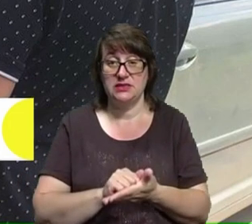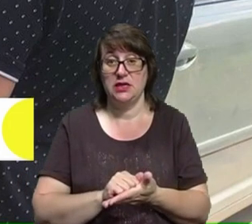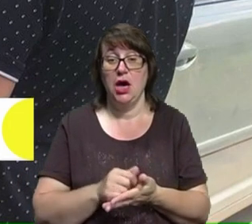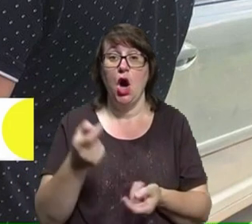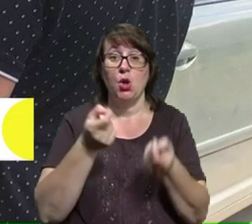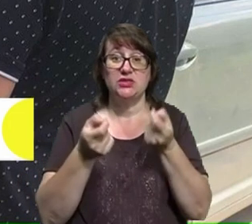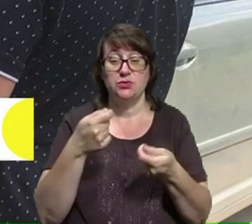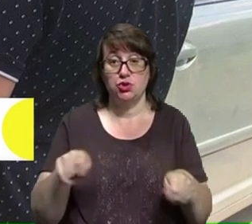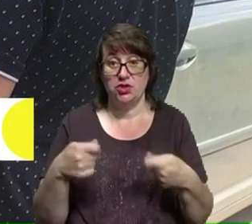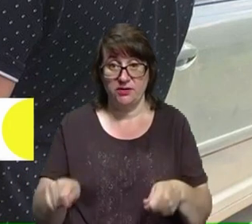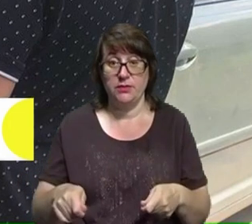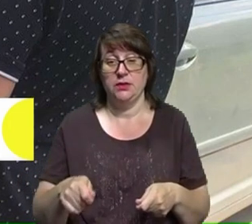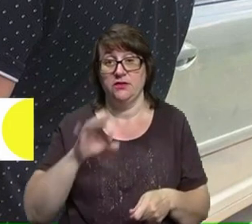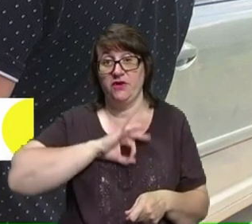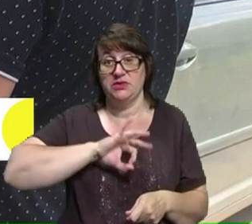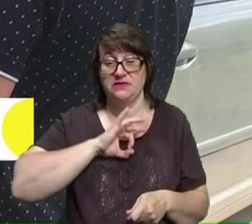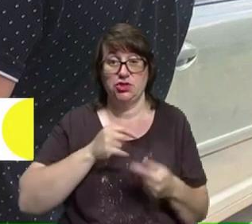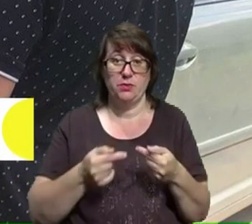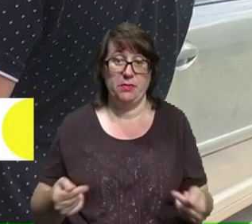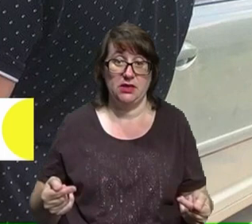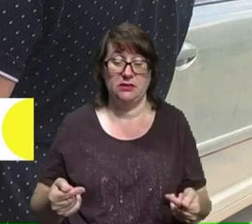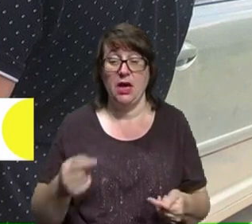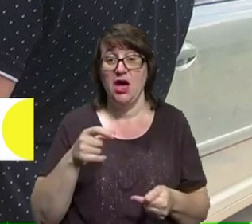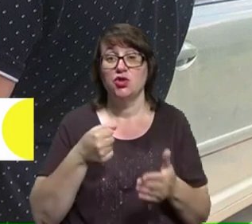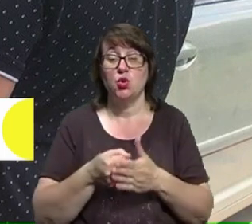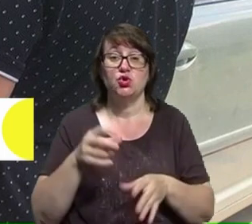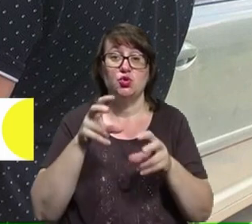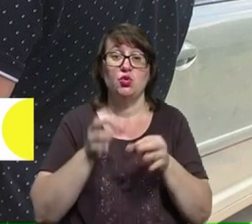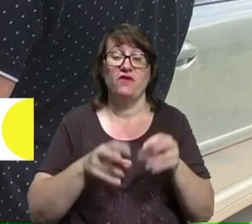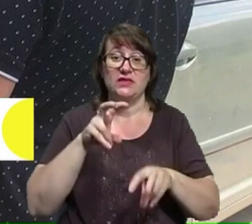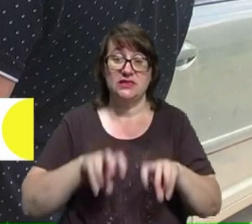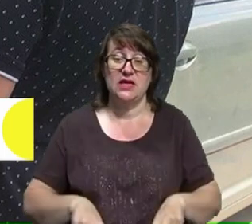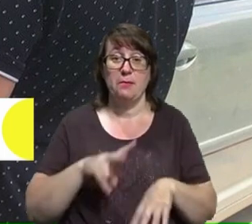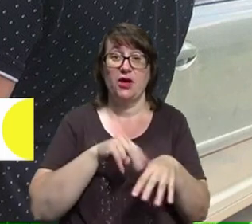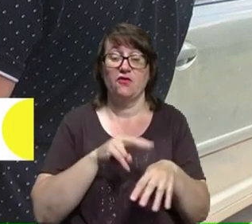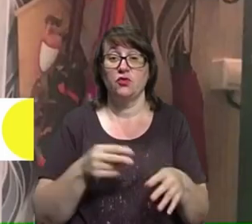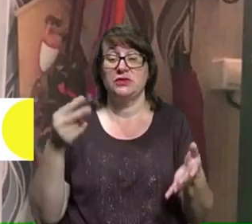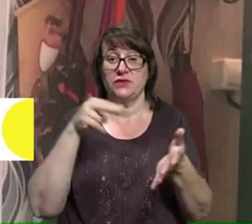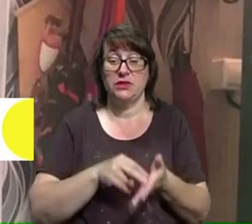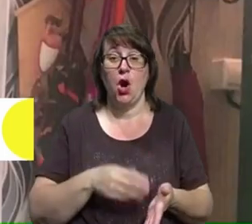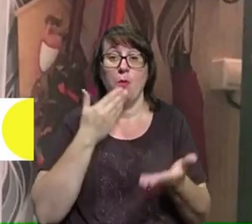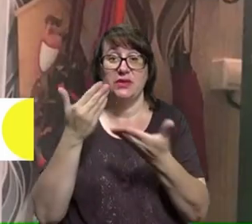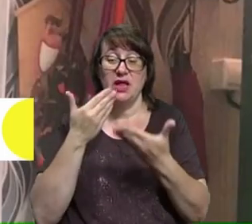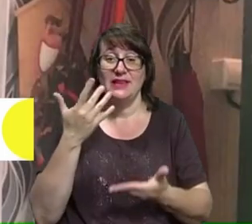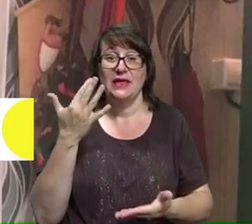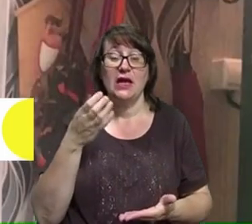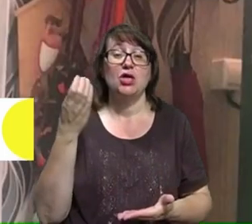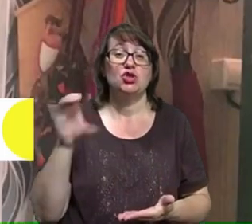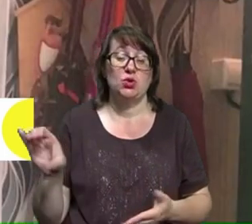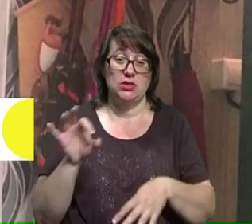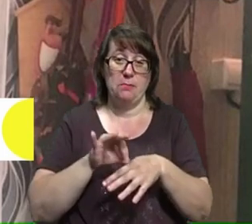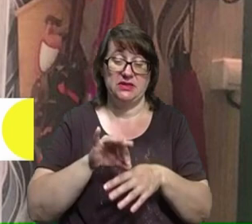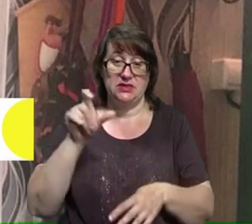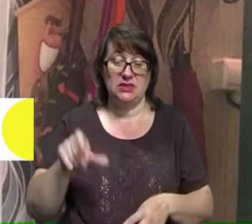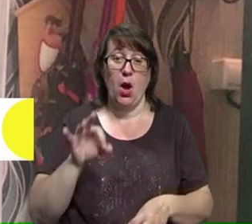фармацевтичними препаратами. У ході досудового розслідування правоохоронці встановили та опитали, питали декілька сотень пацієнтів онкоцентру, які